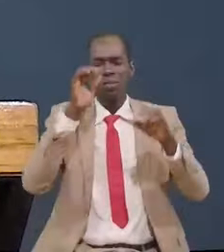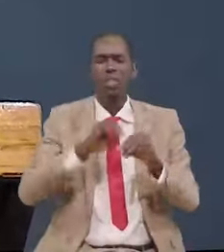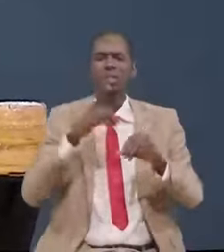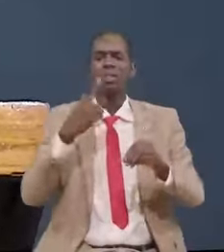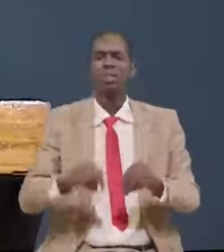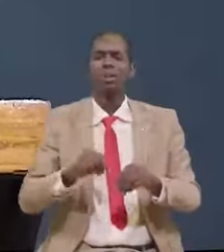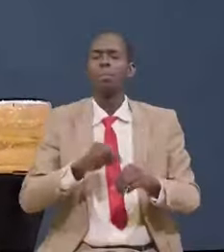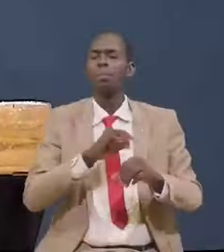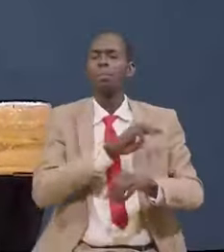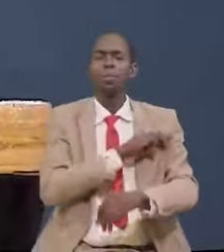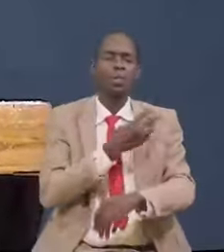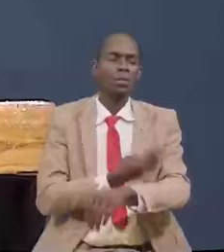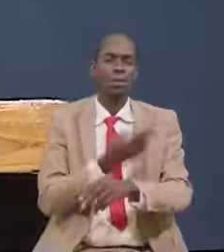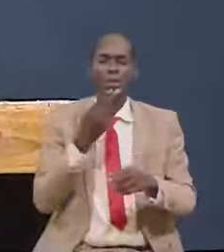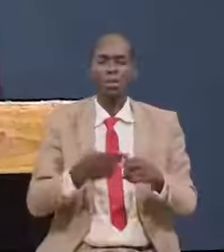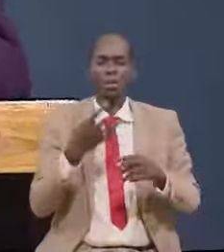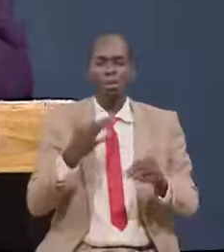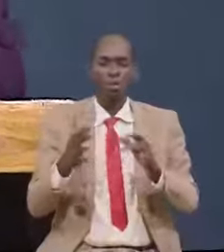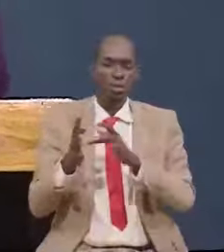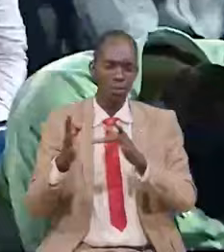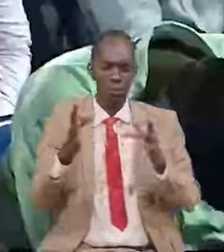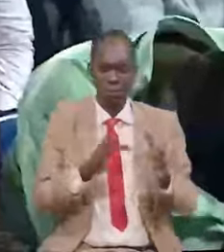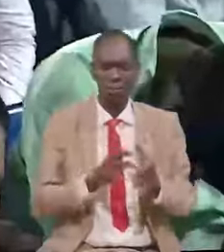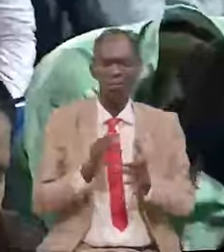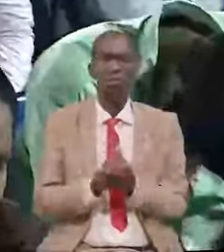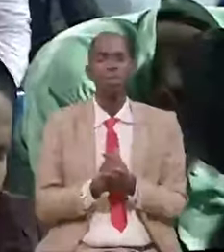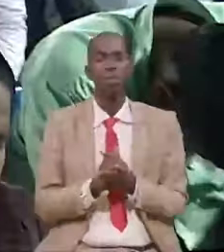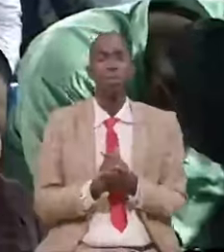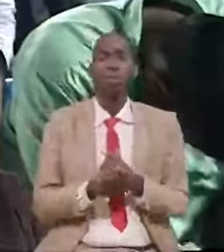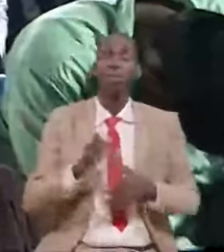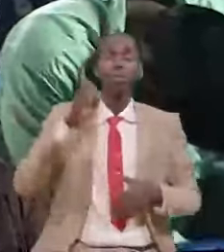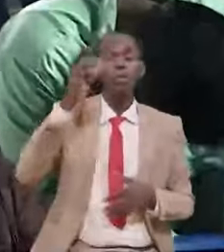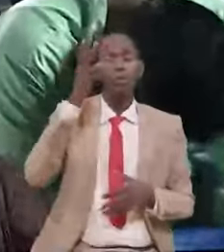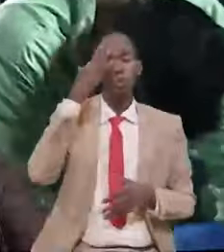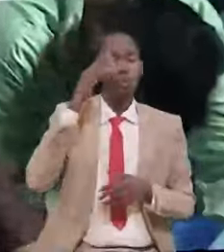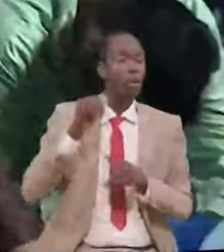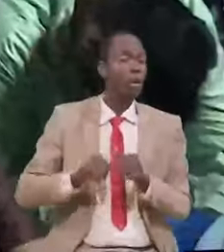au nom puissant de Jésus, tu connais chaque cœur.